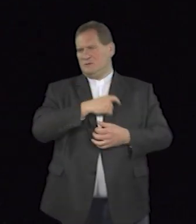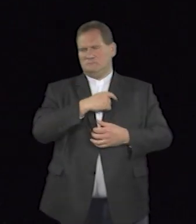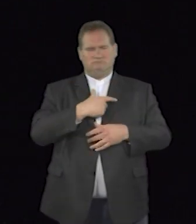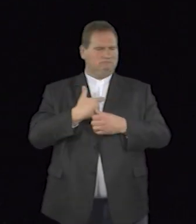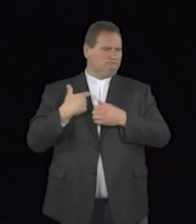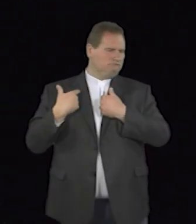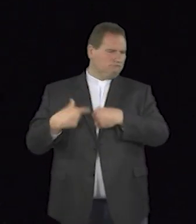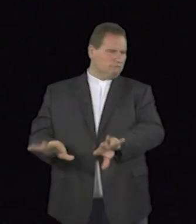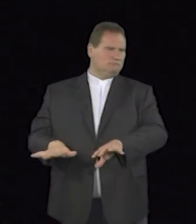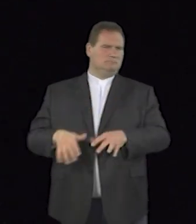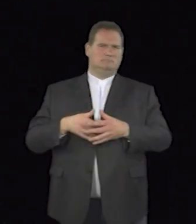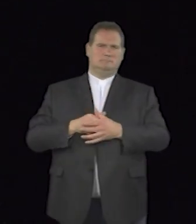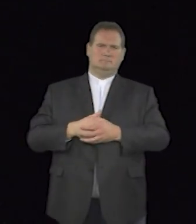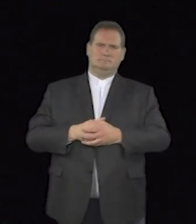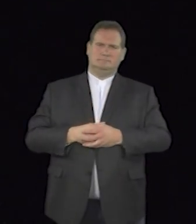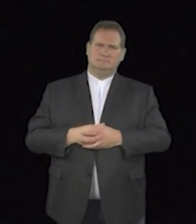wcale.